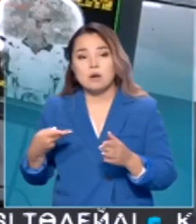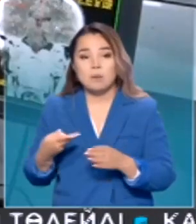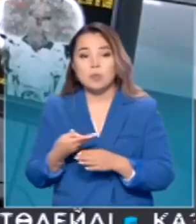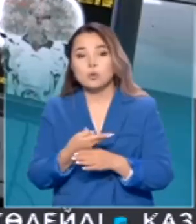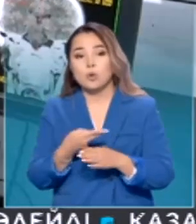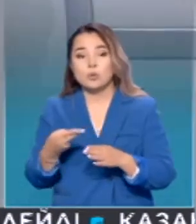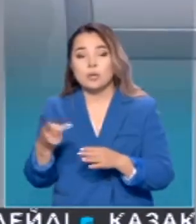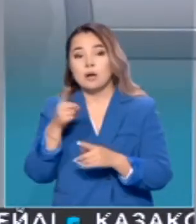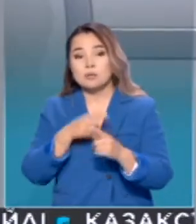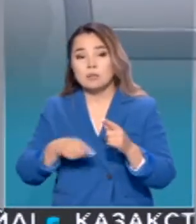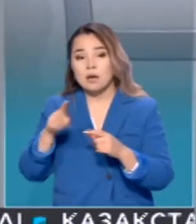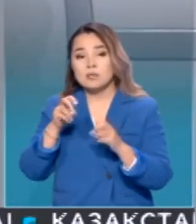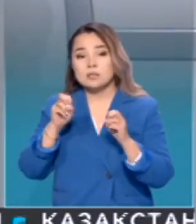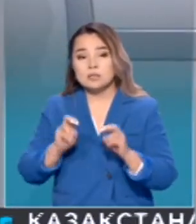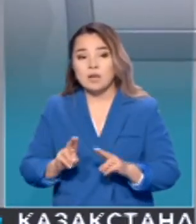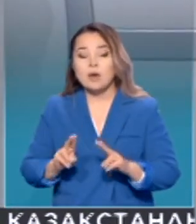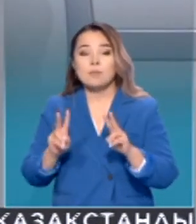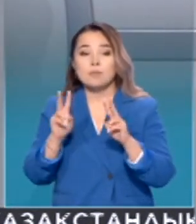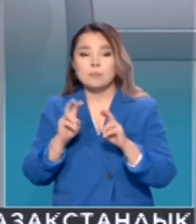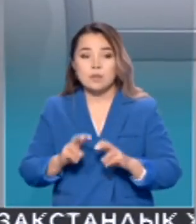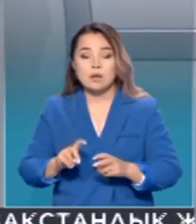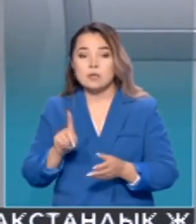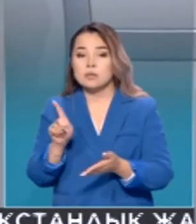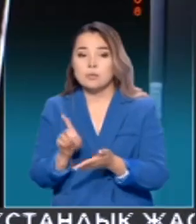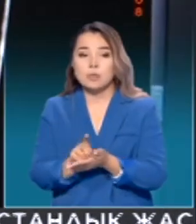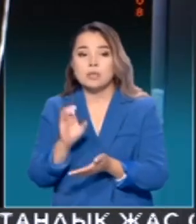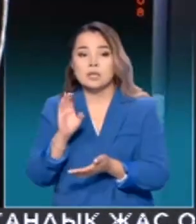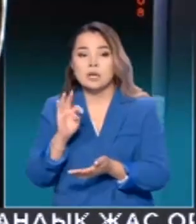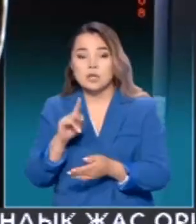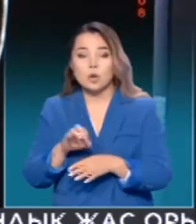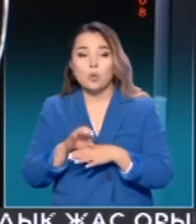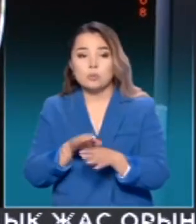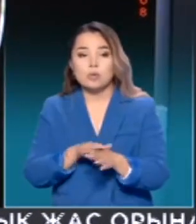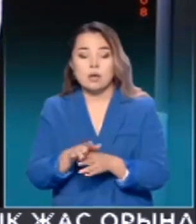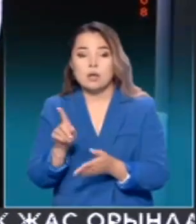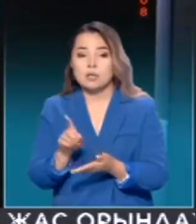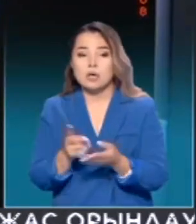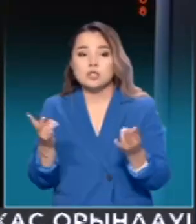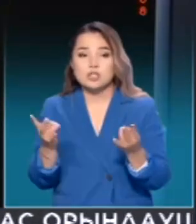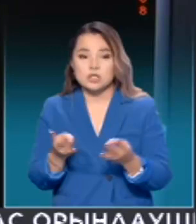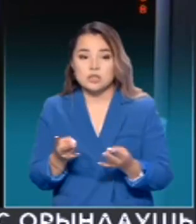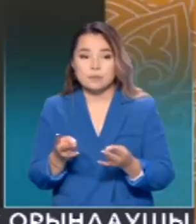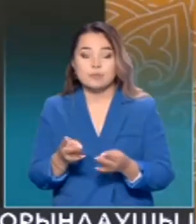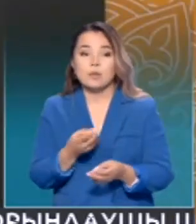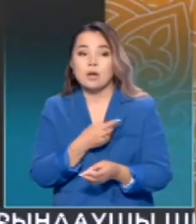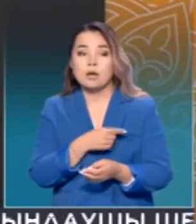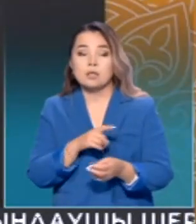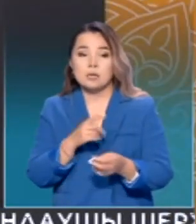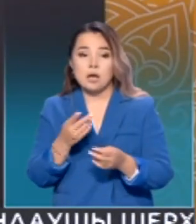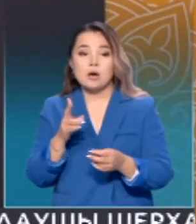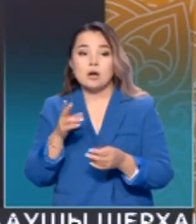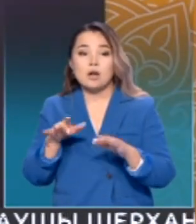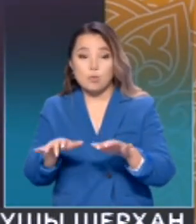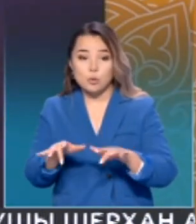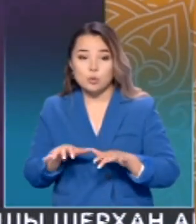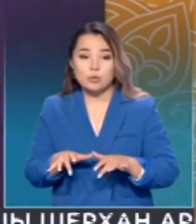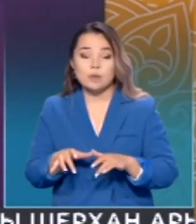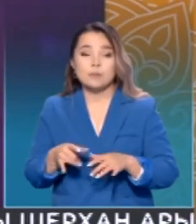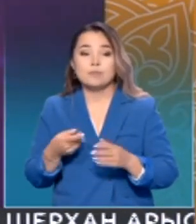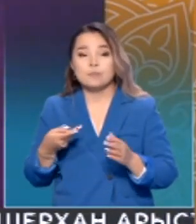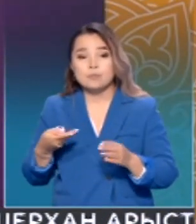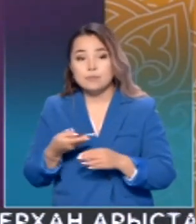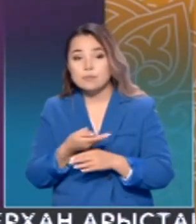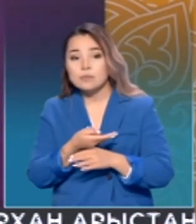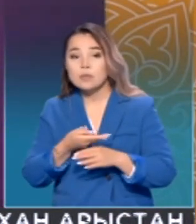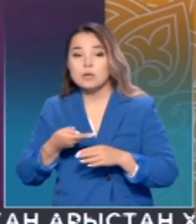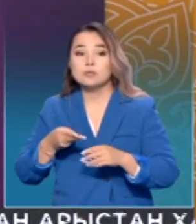томография жасайтын міндетті скринингтің барлық өңірде жүргізілгені қажет дейді. Компьютерге түскенде 1 сантиметрге дейінгі